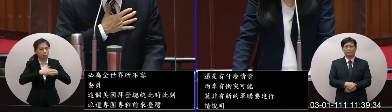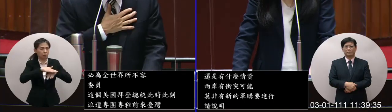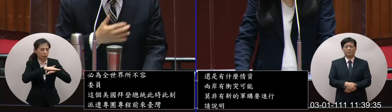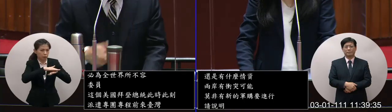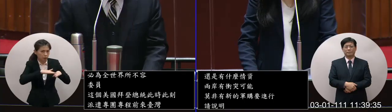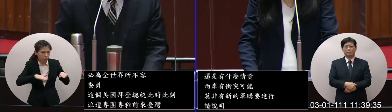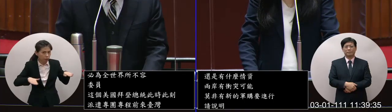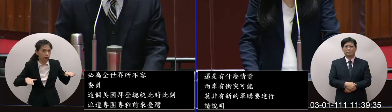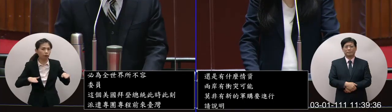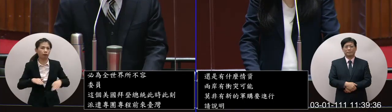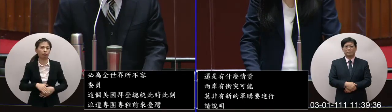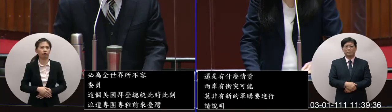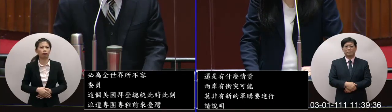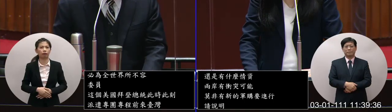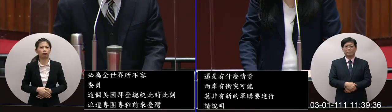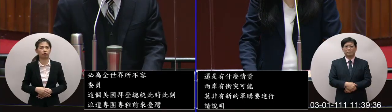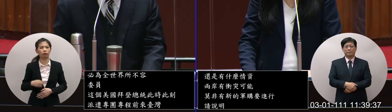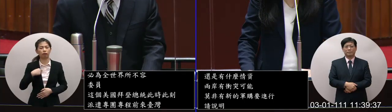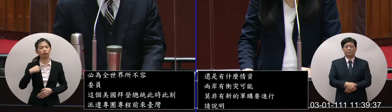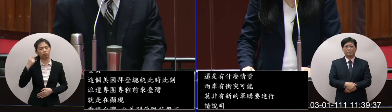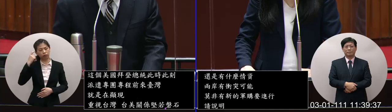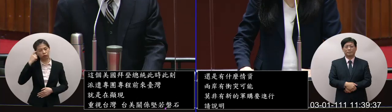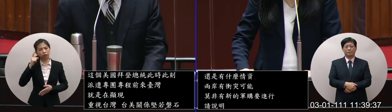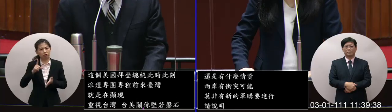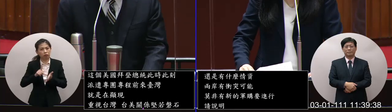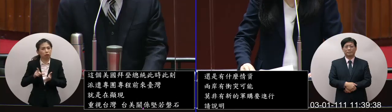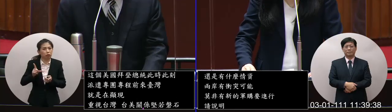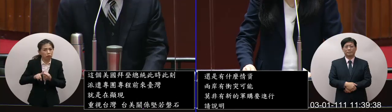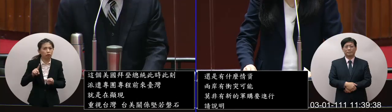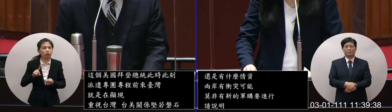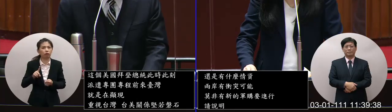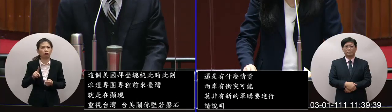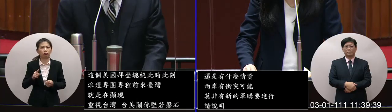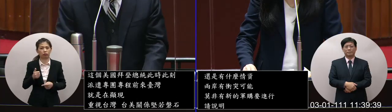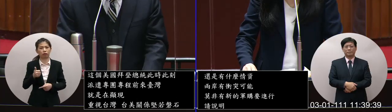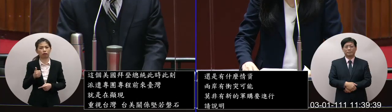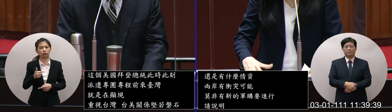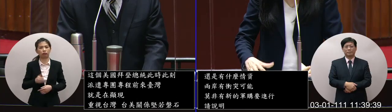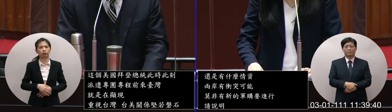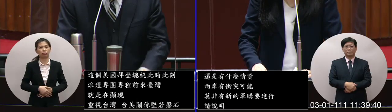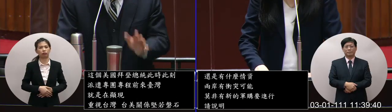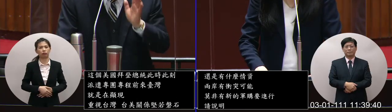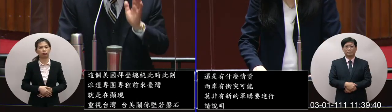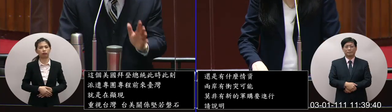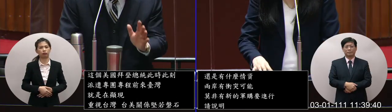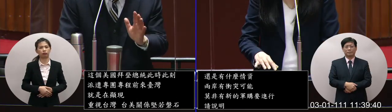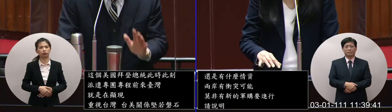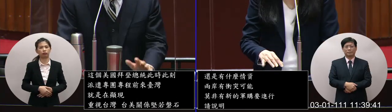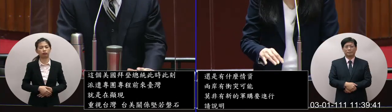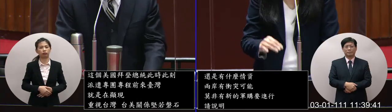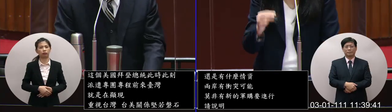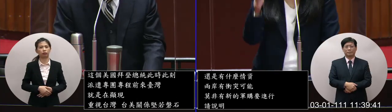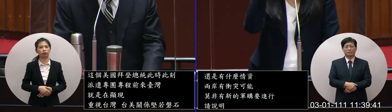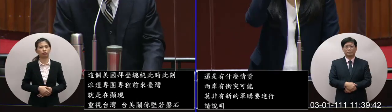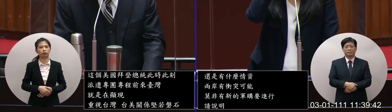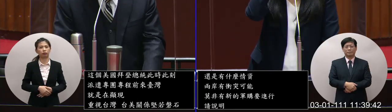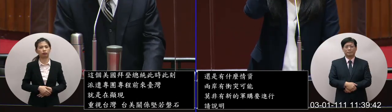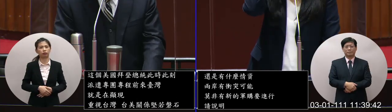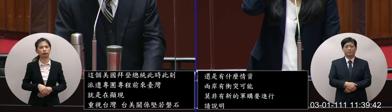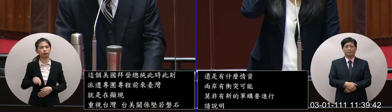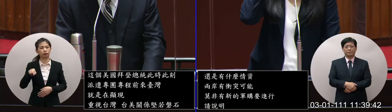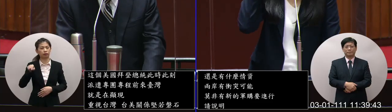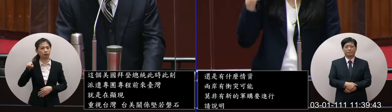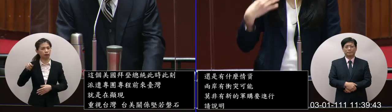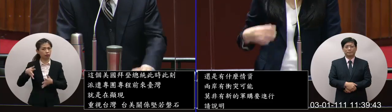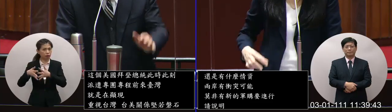为我们认为是非常事实而且非常正确。那今这样子的作为，